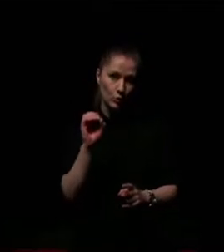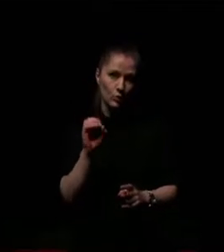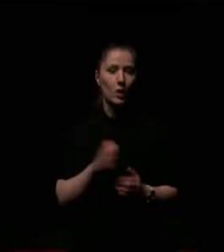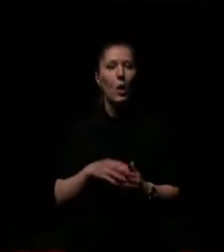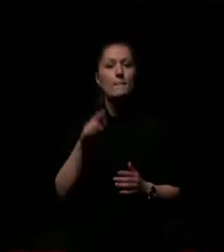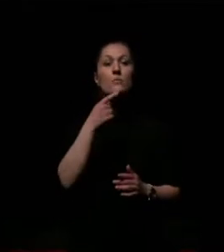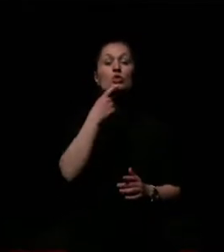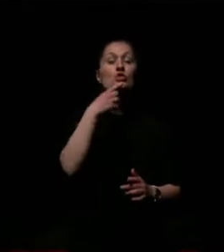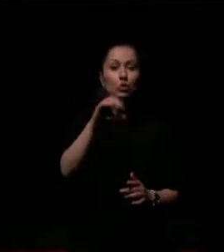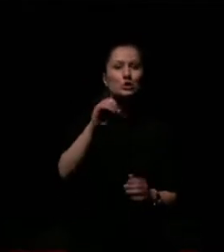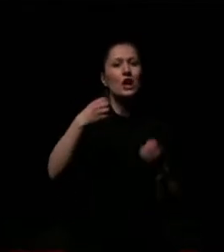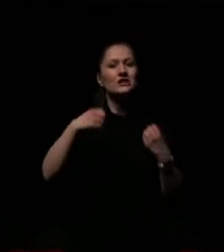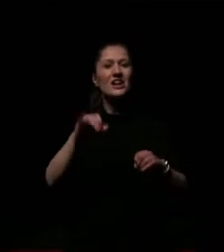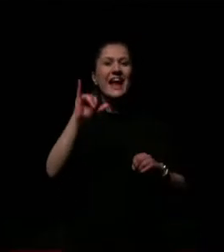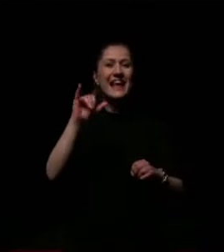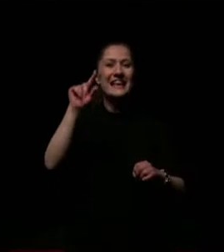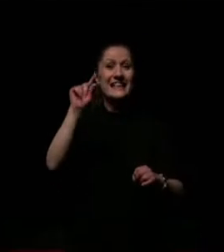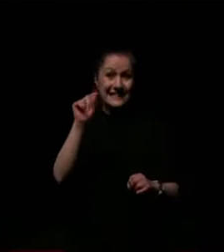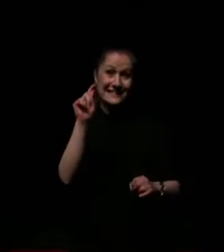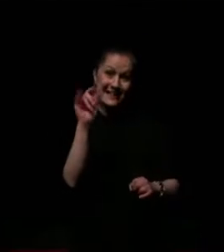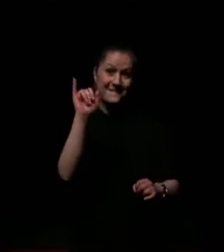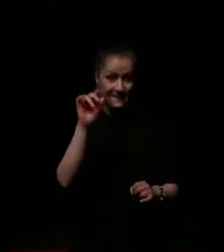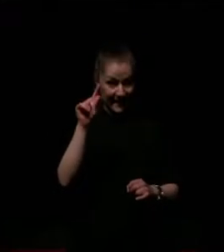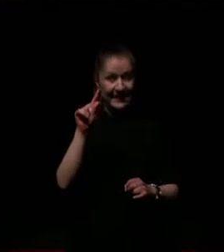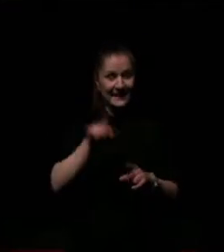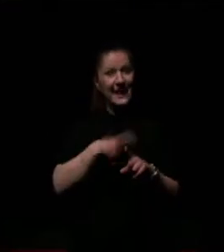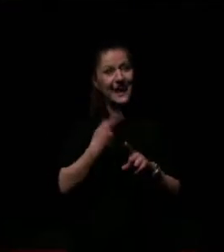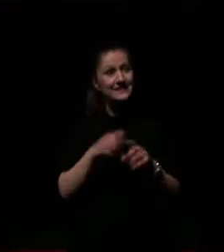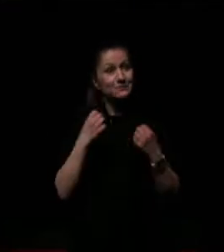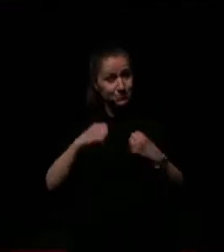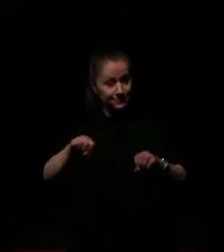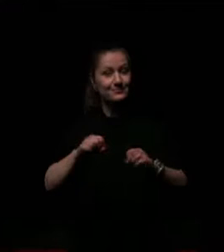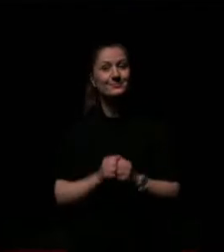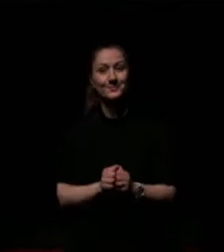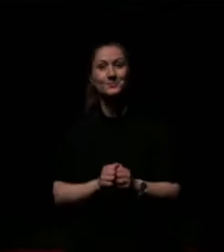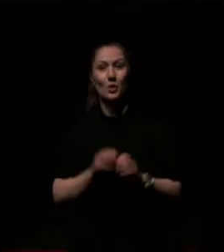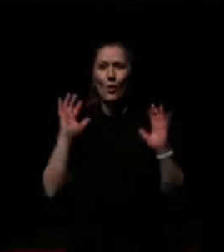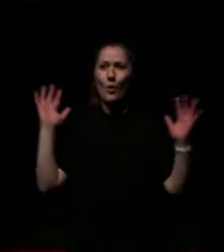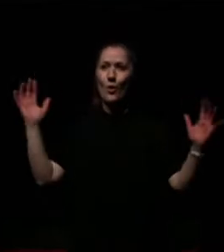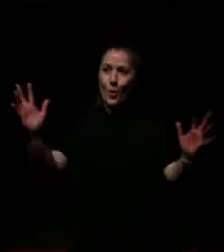ISFIT opp, altså den internasjonale studentfestivalen i Trondheim.